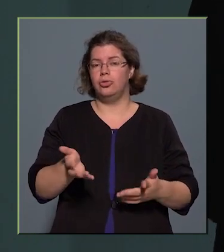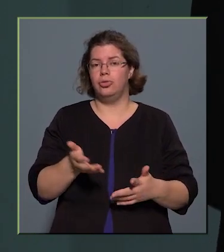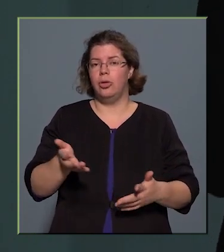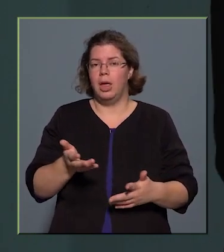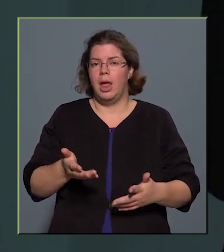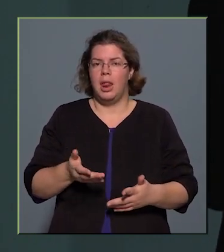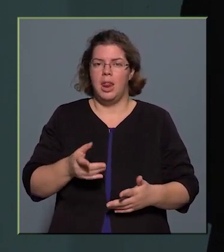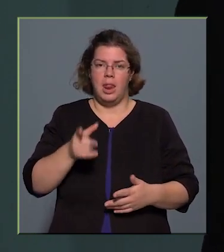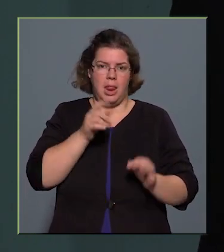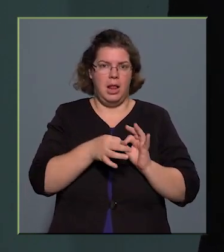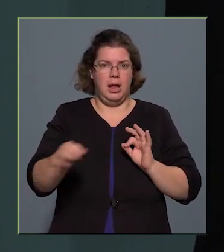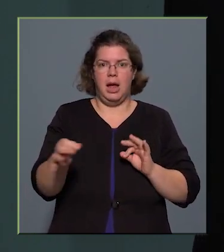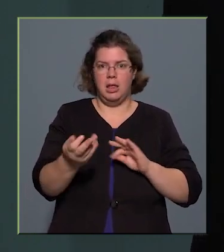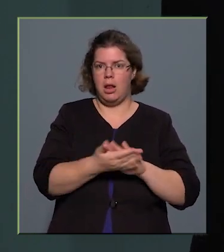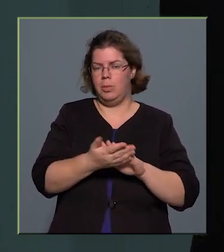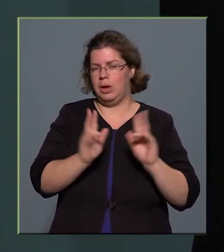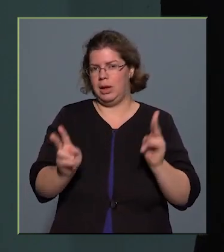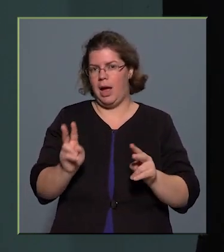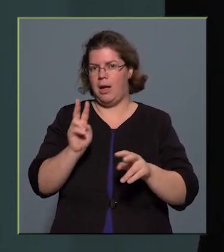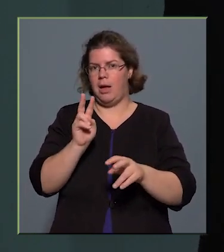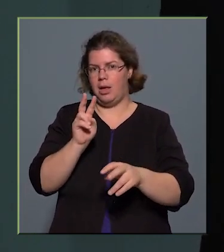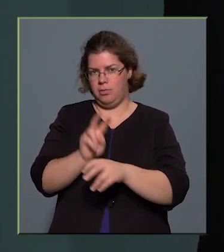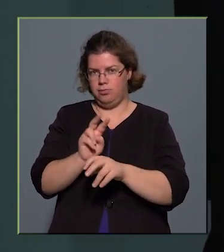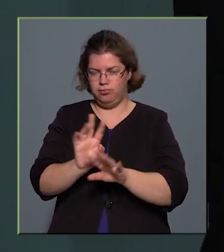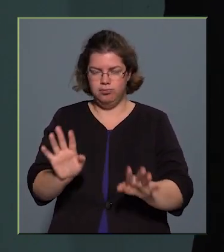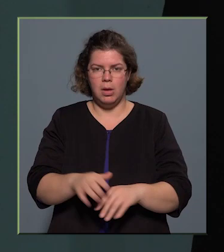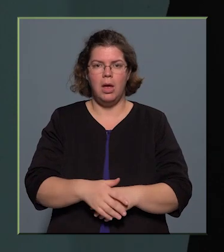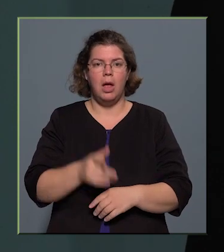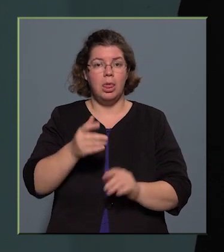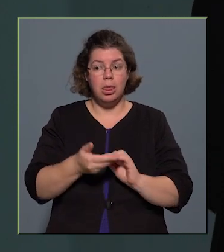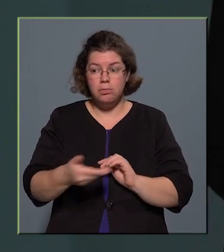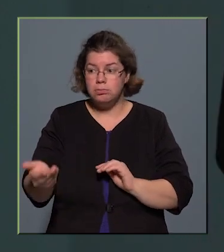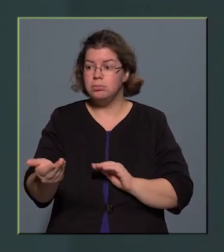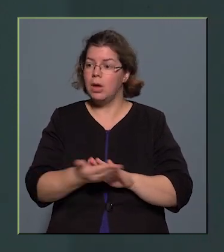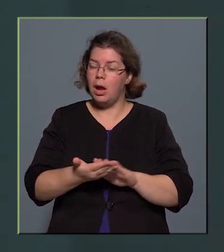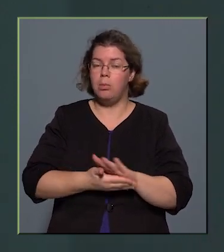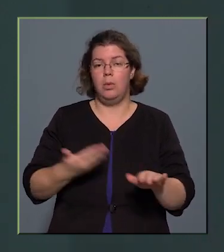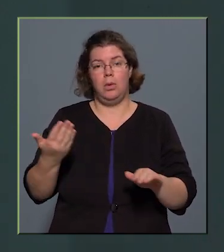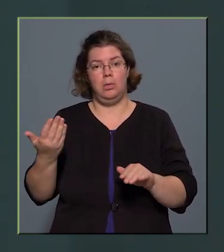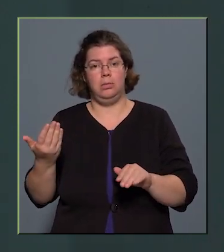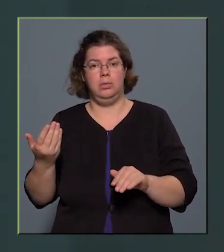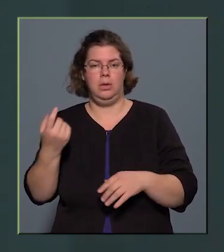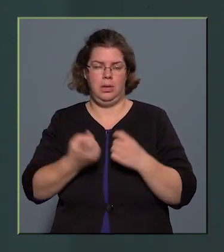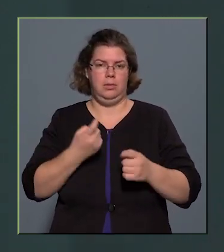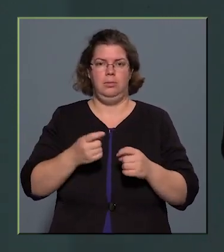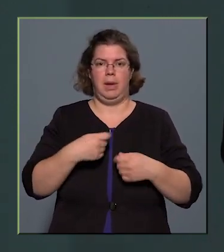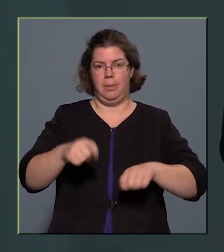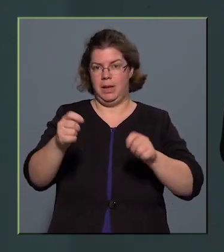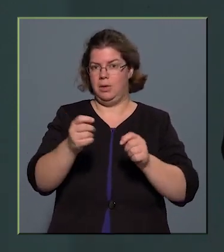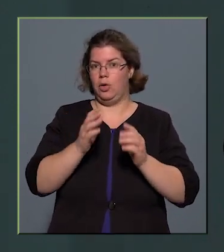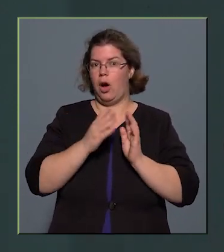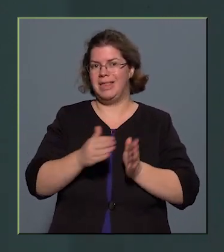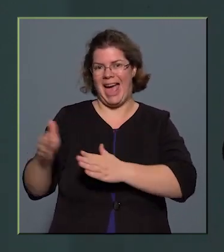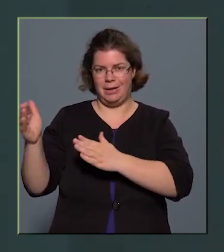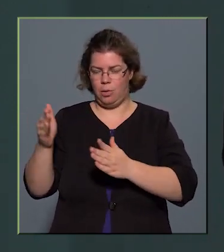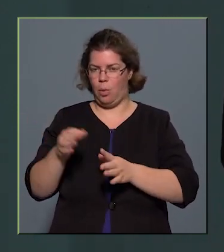a lean alapokat kell szem előtt tartani. Aztán, hogyha a lean alapok alapján megépítettünk egy gyártósort, abban a